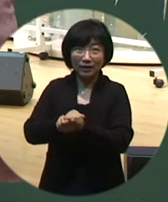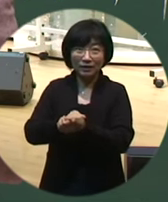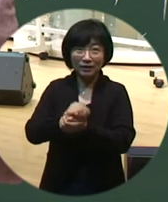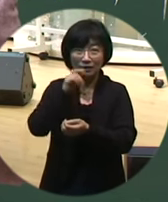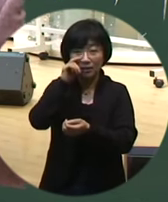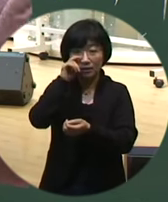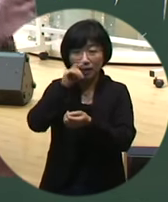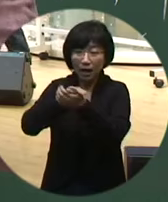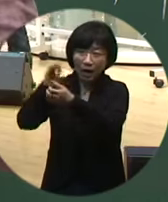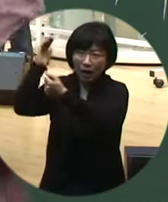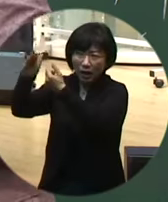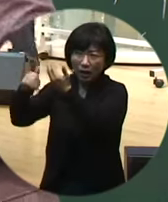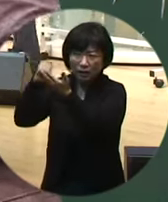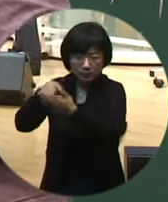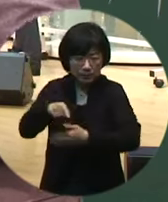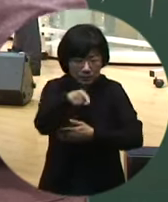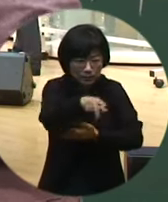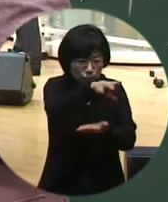시간표가 있다면은